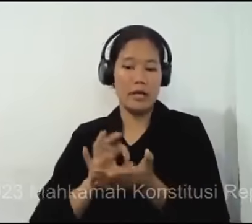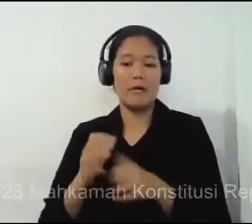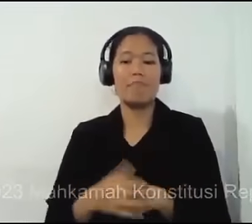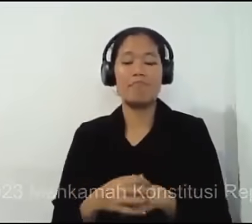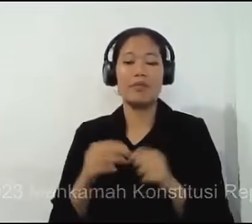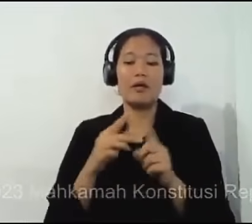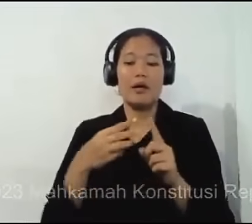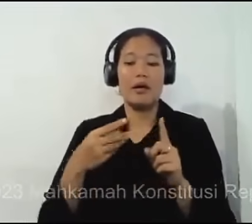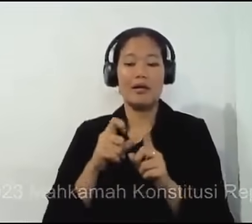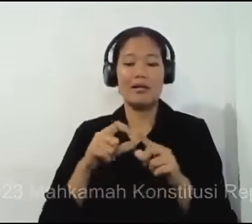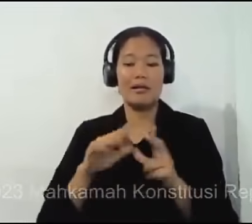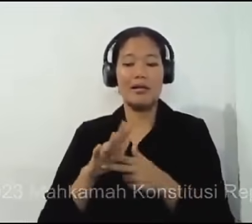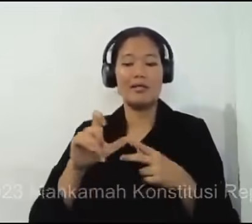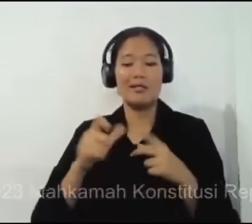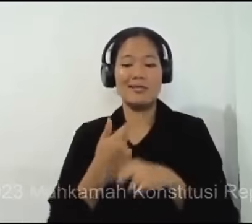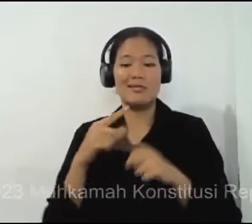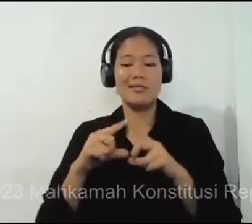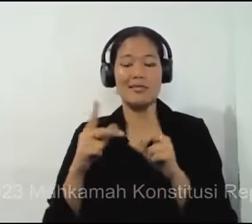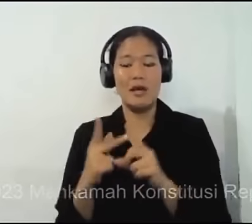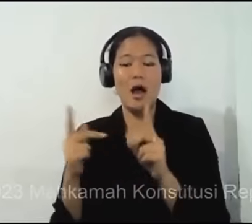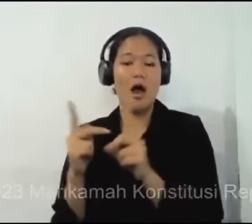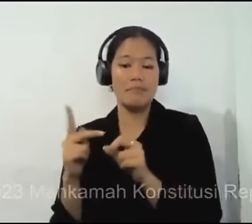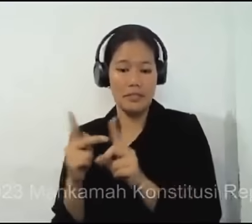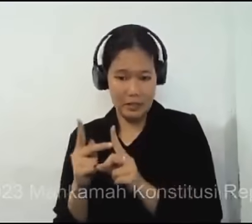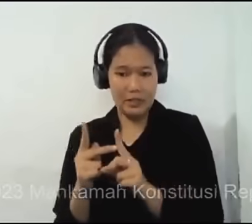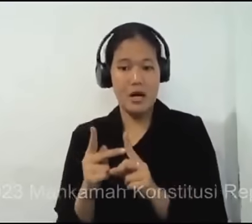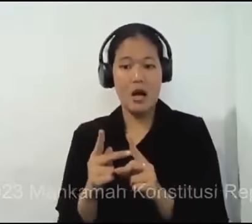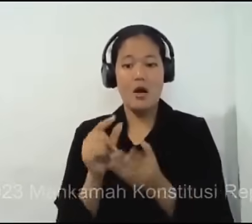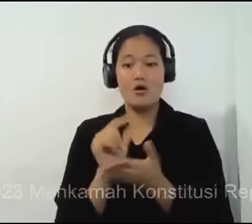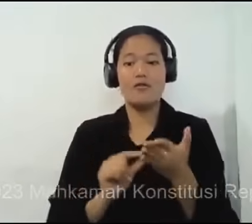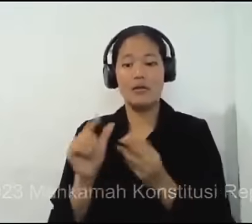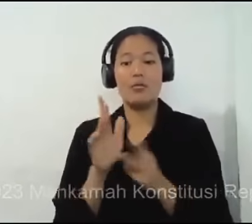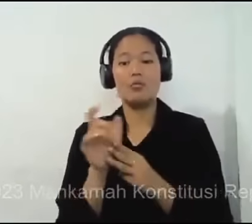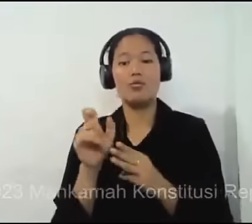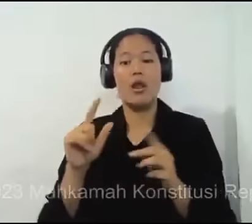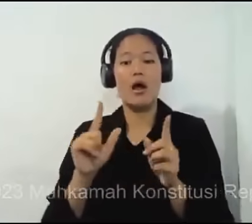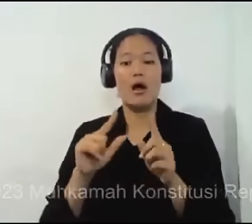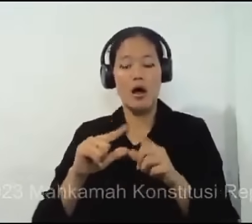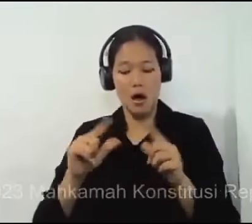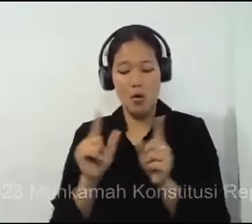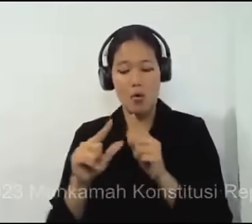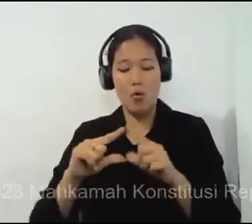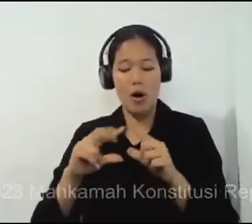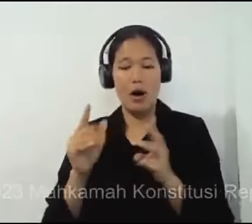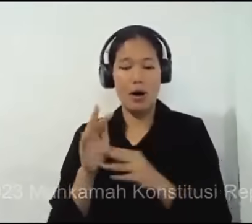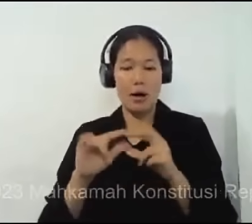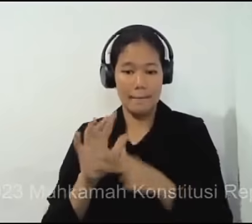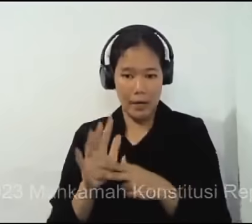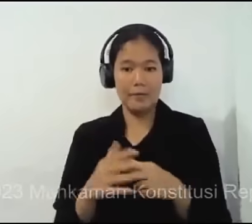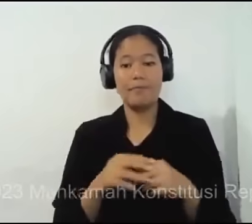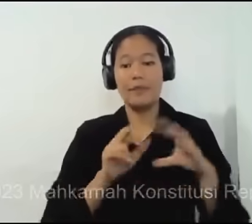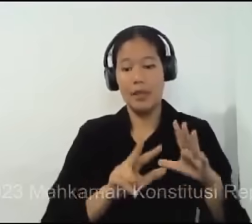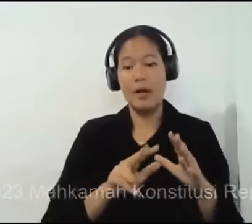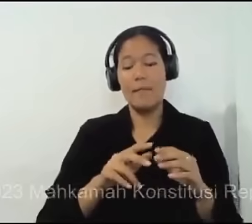7 Dr Herdiansyah Hamzah Universitas Mulawarman 8 Dr her lambang